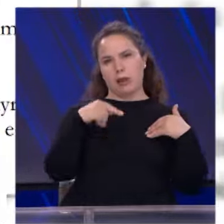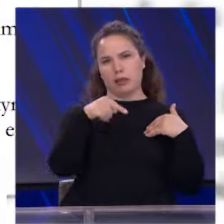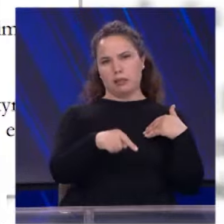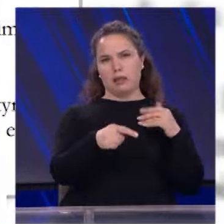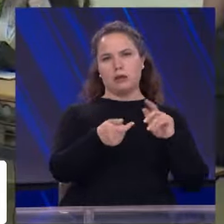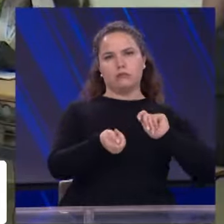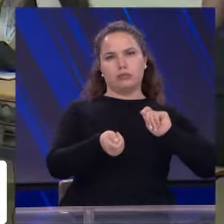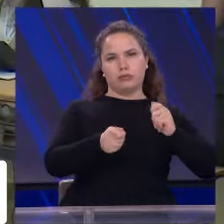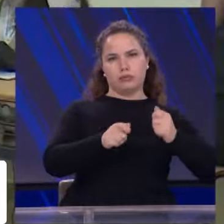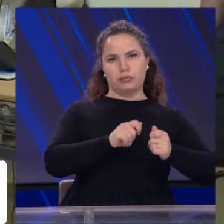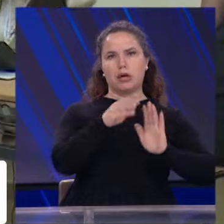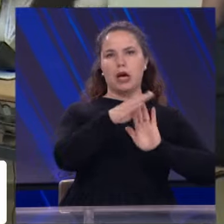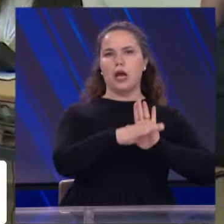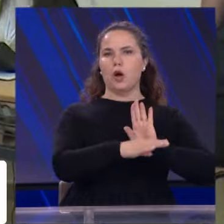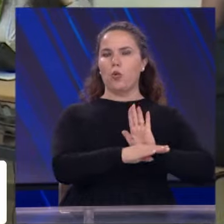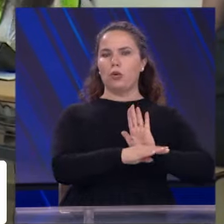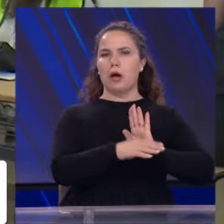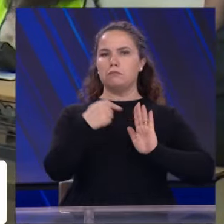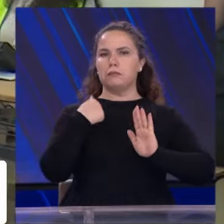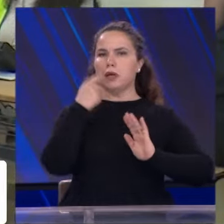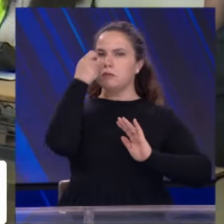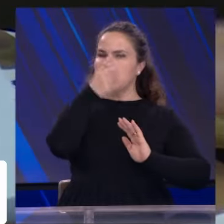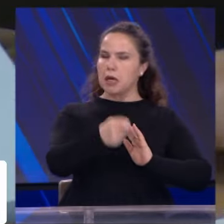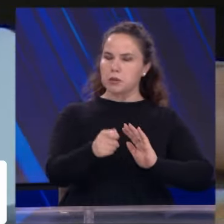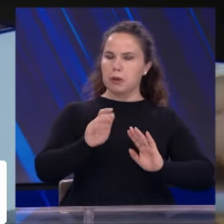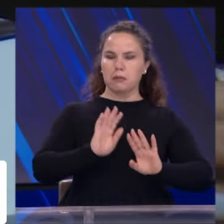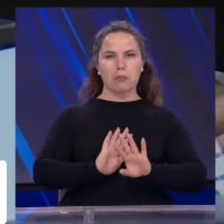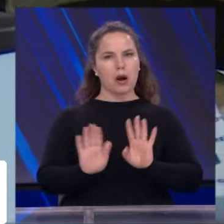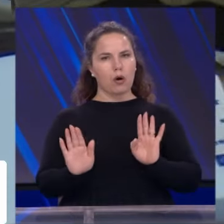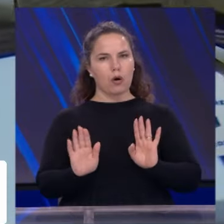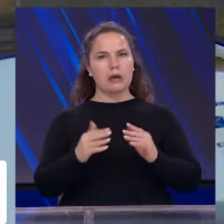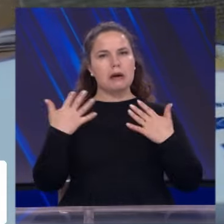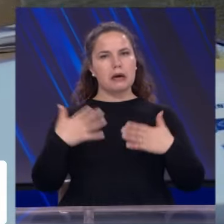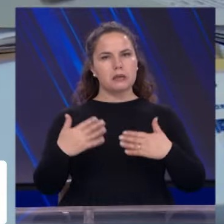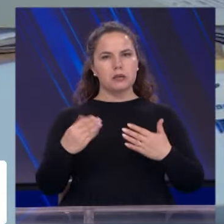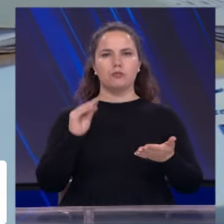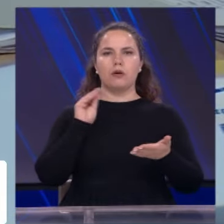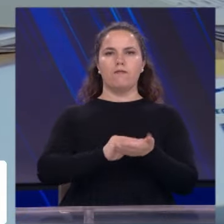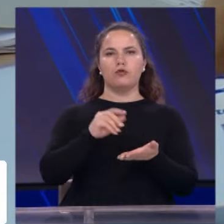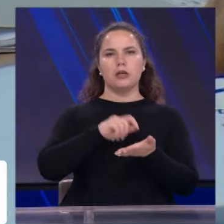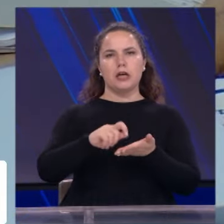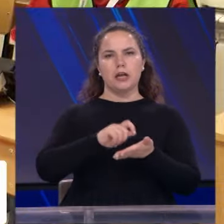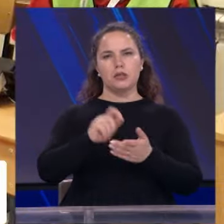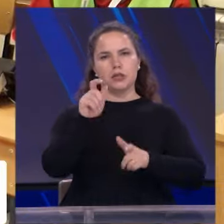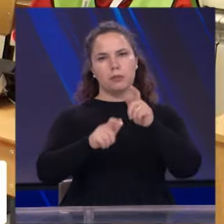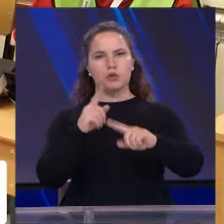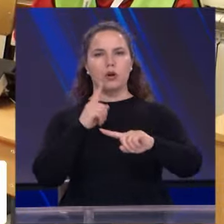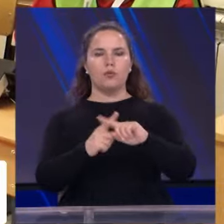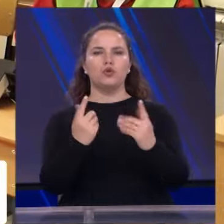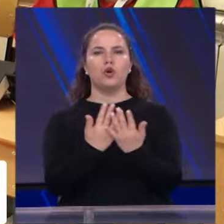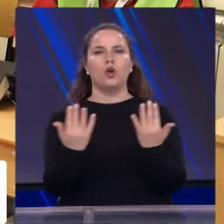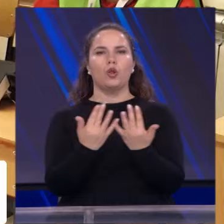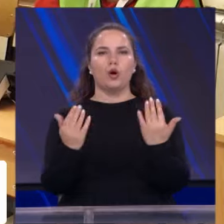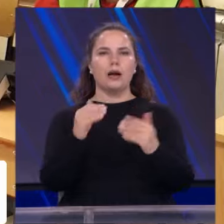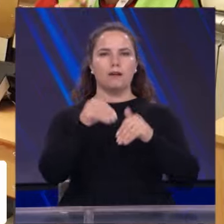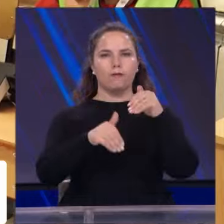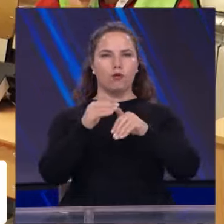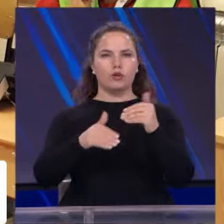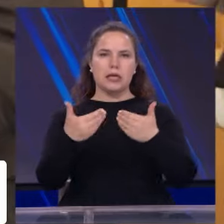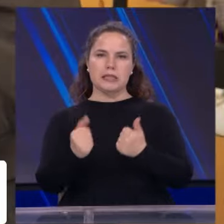regulatorit në KQZ të nxjerrë të gjitha aktet në ligjore që nga mënyra e regjistrimit të diasporës e deri te llogaritja e votës së saj në rezultatin përfundimtar të